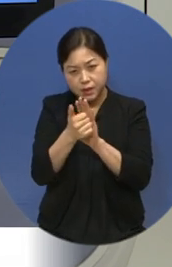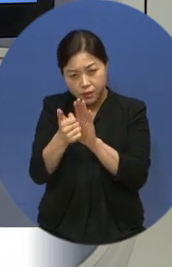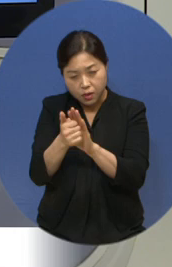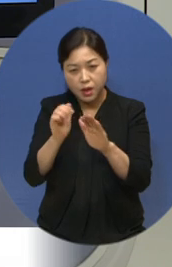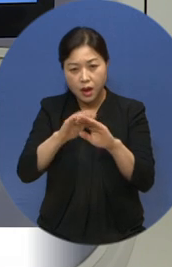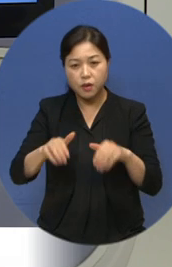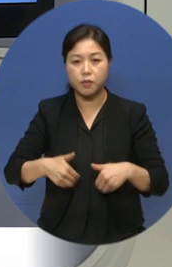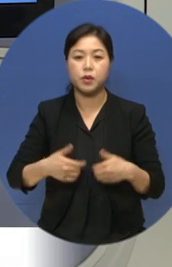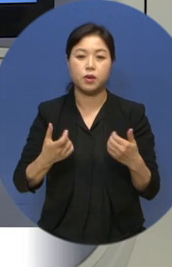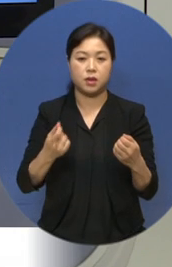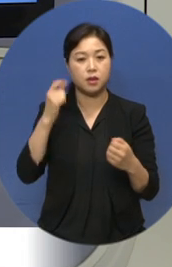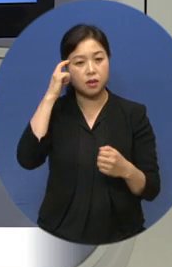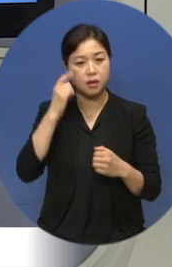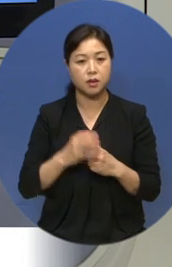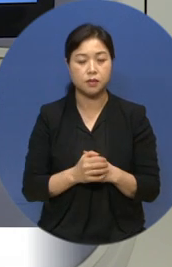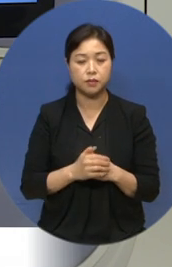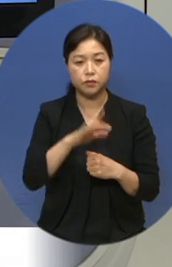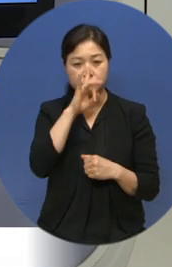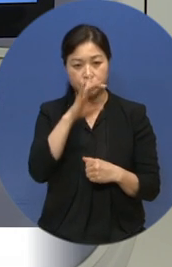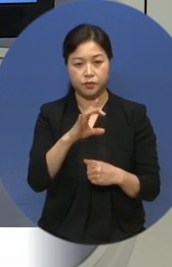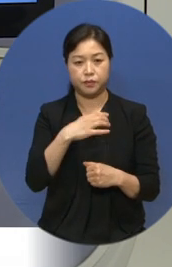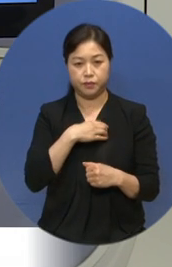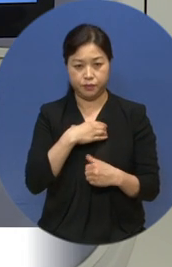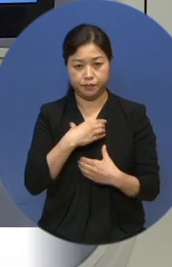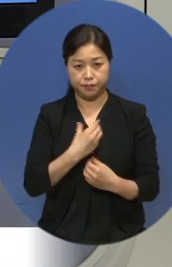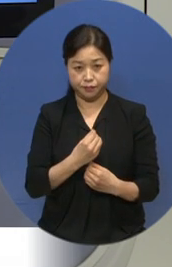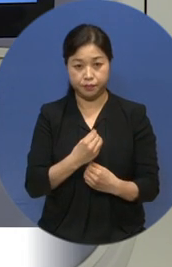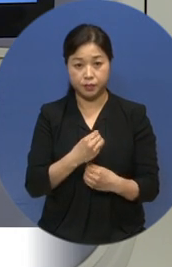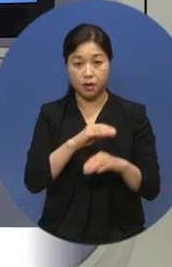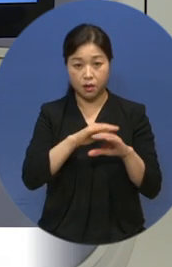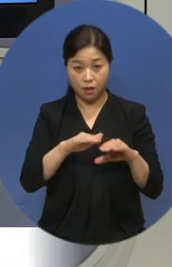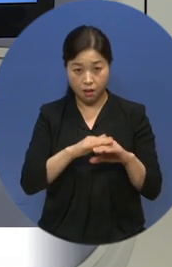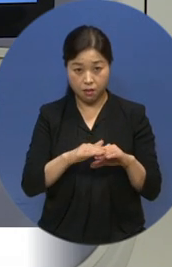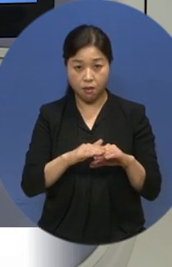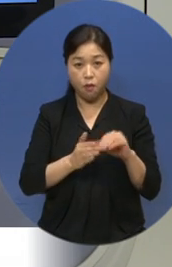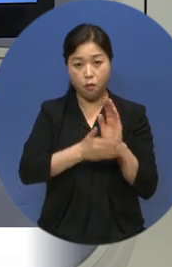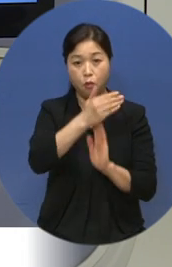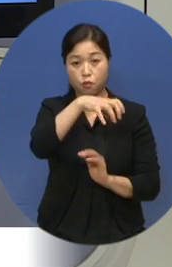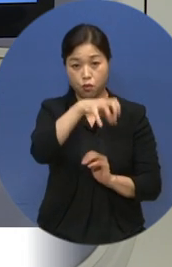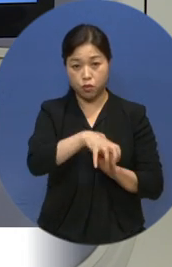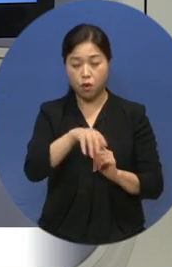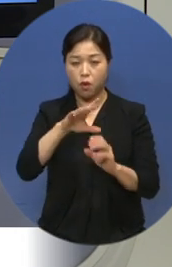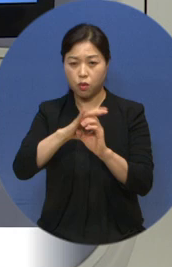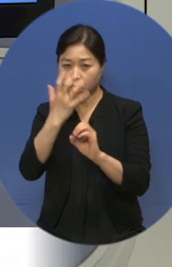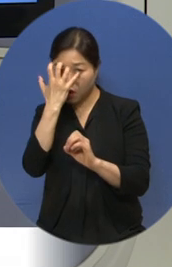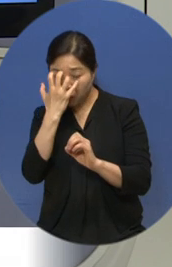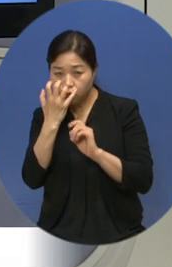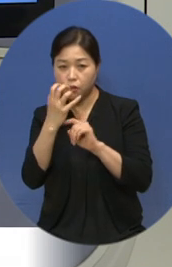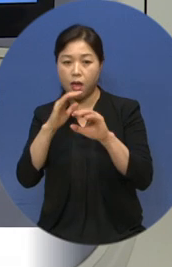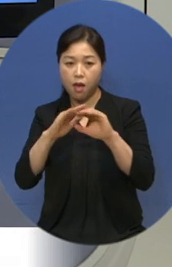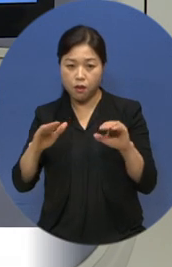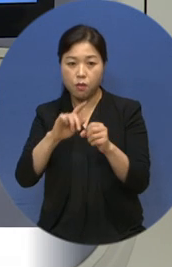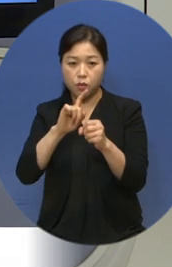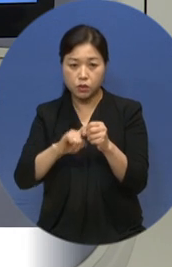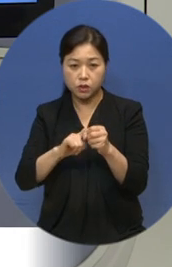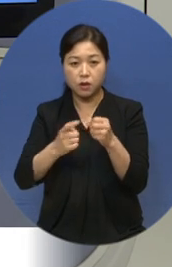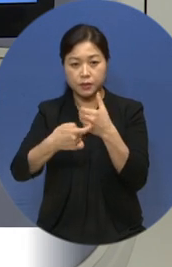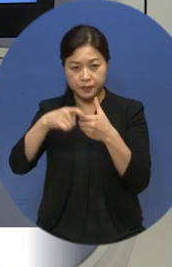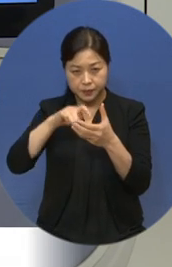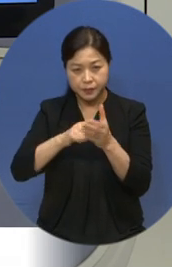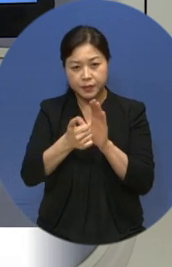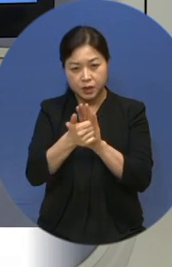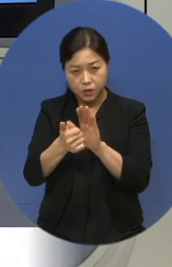있는데요 예 중앙 재난안전대책본부 는 코로나 우울 극복을 위한 심리 지원 대책을 논의하고